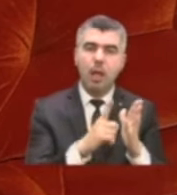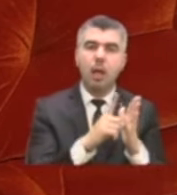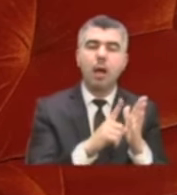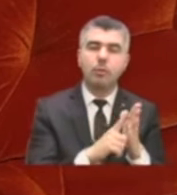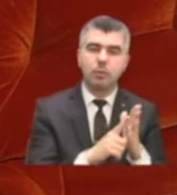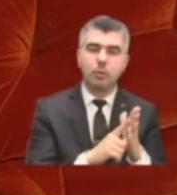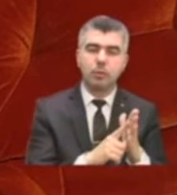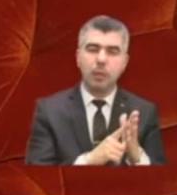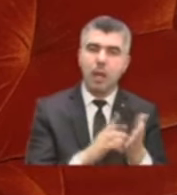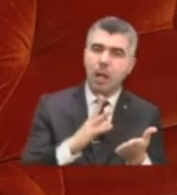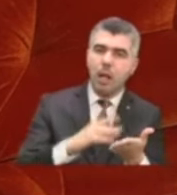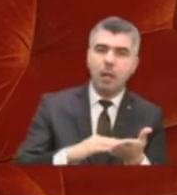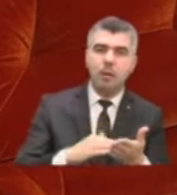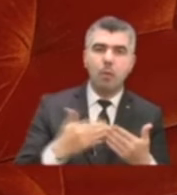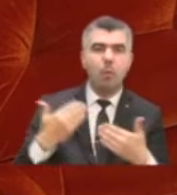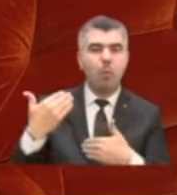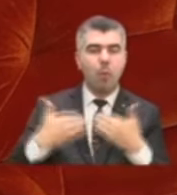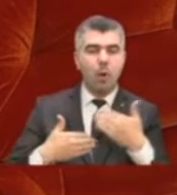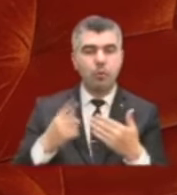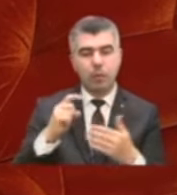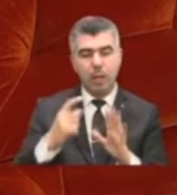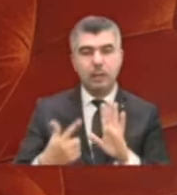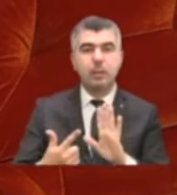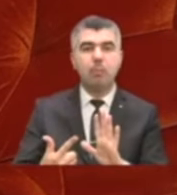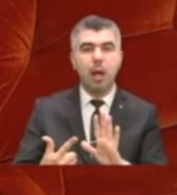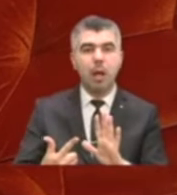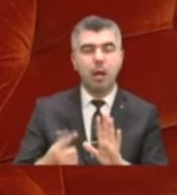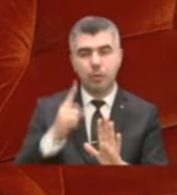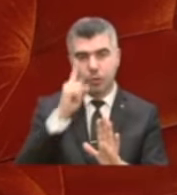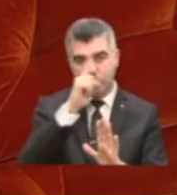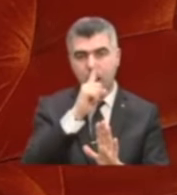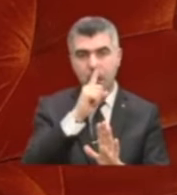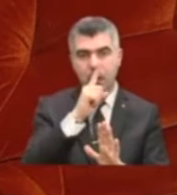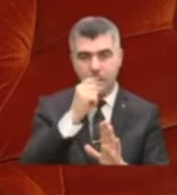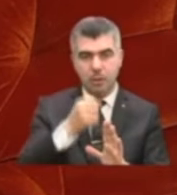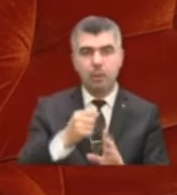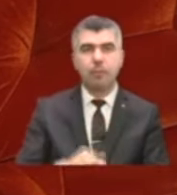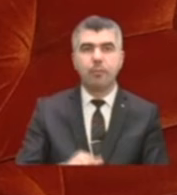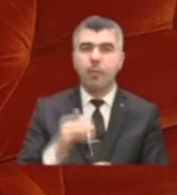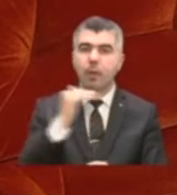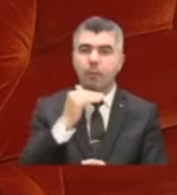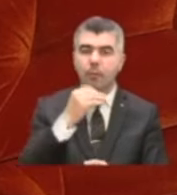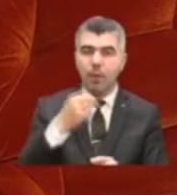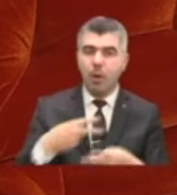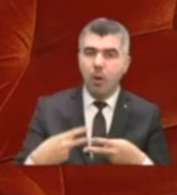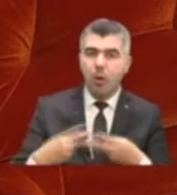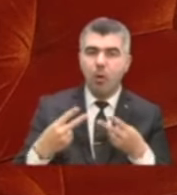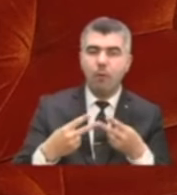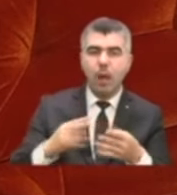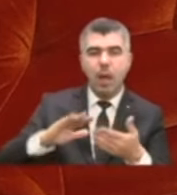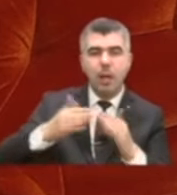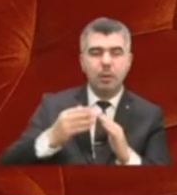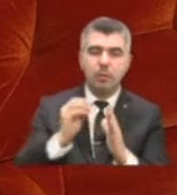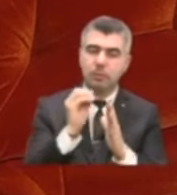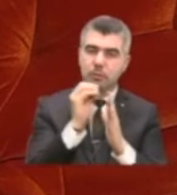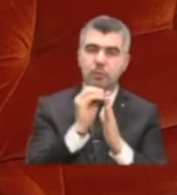بطاقه الاعاقه اللي هو دابا في شهر يوليوز كما قلت لكم بواحد السرعه فائقه اللي المنظومه الرقميه غادي